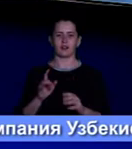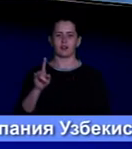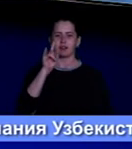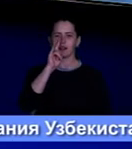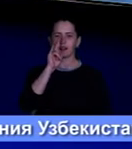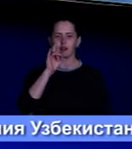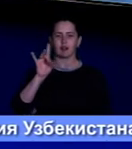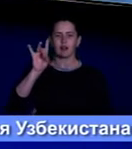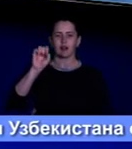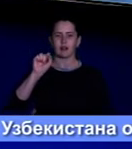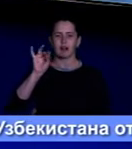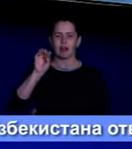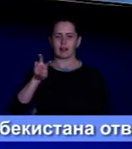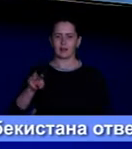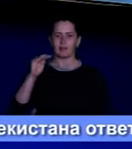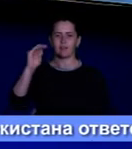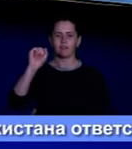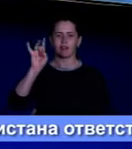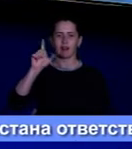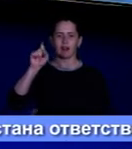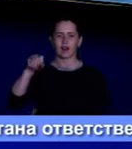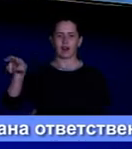Раим Фархади.